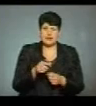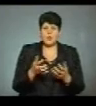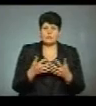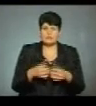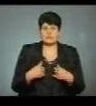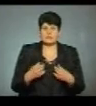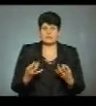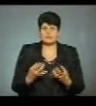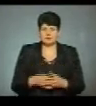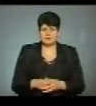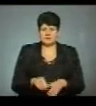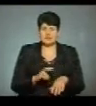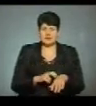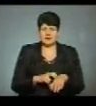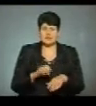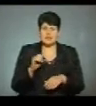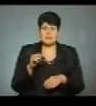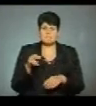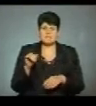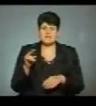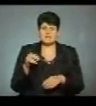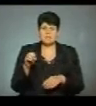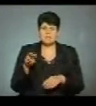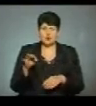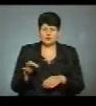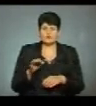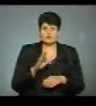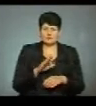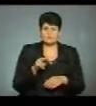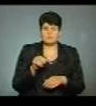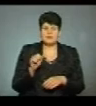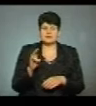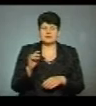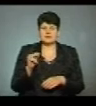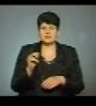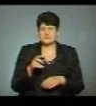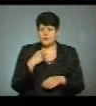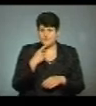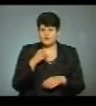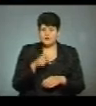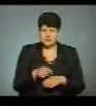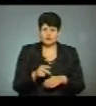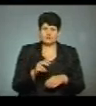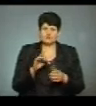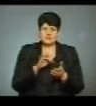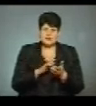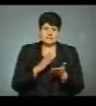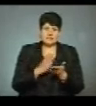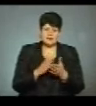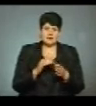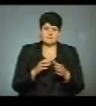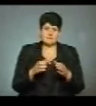нам необхідне. Лікар-епідеміолог обласного лабораторного центру Володимир Паничев каже, в їхньому центрі діють бригади екстреної медичної